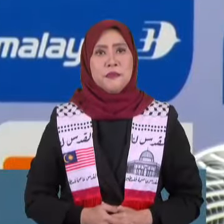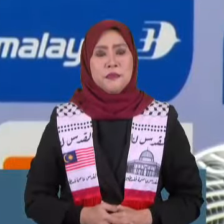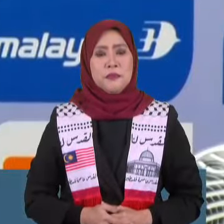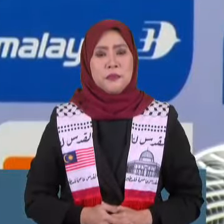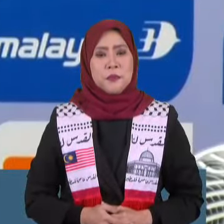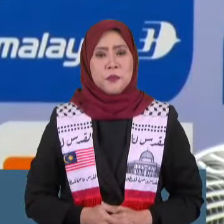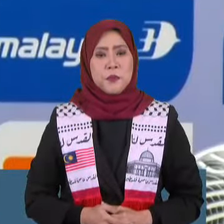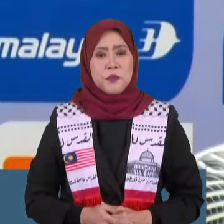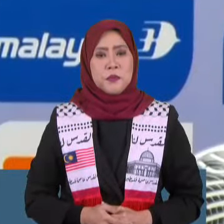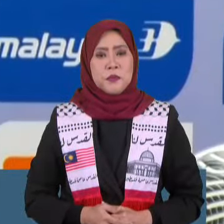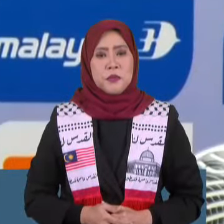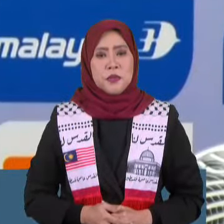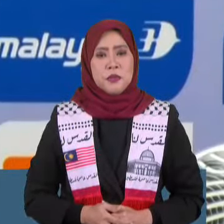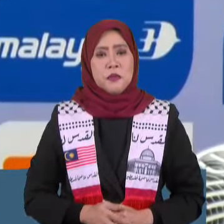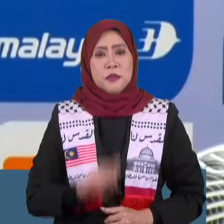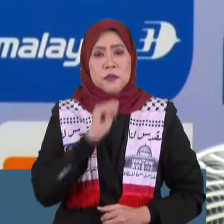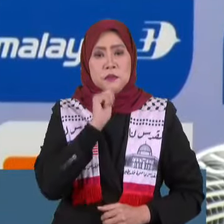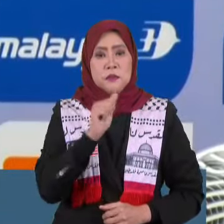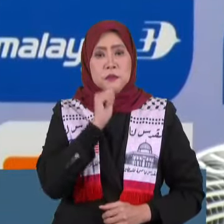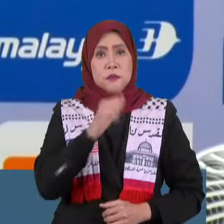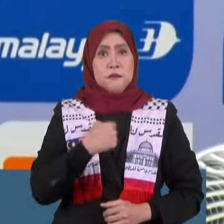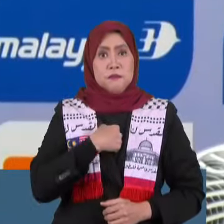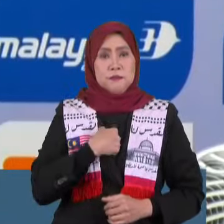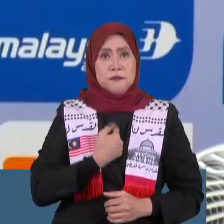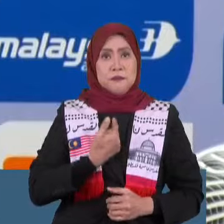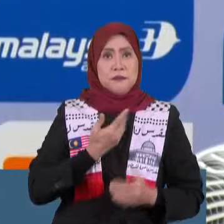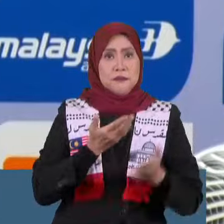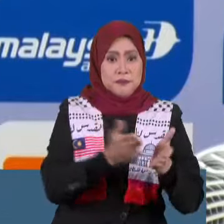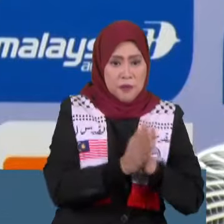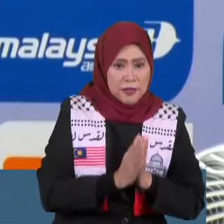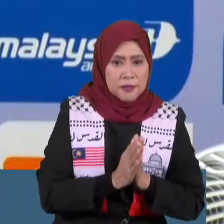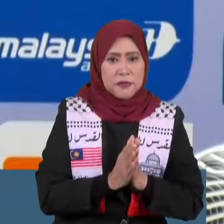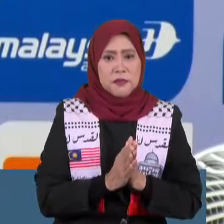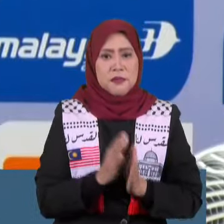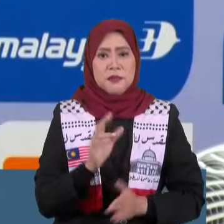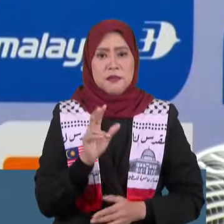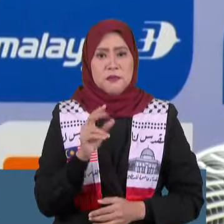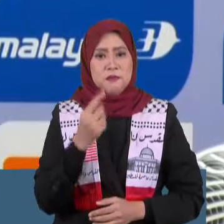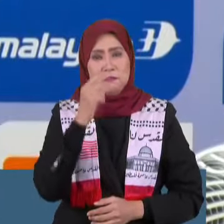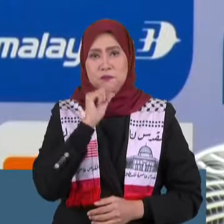But not me, not I ask, I leave, right?